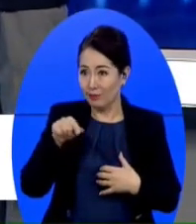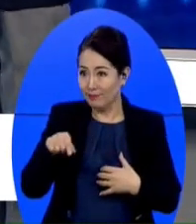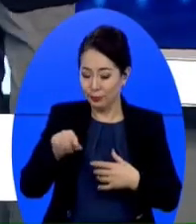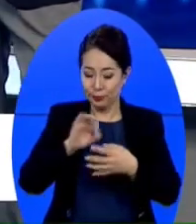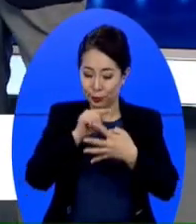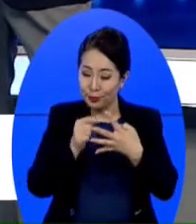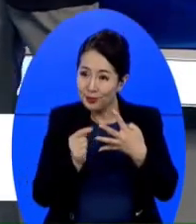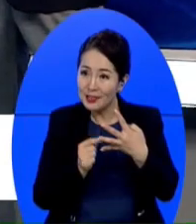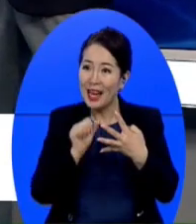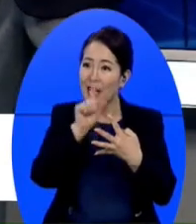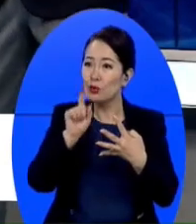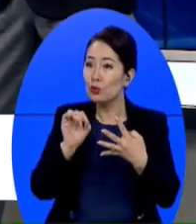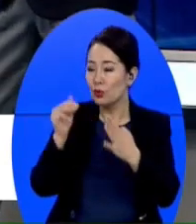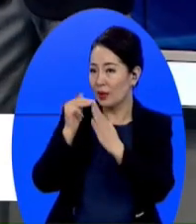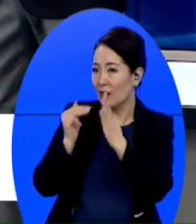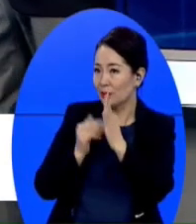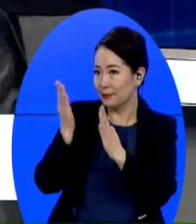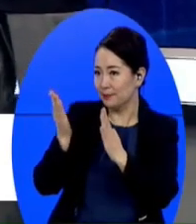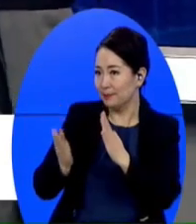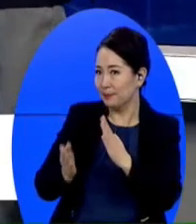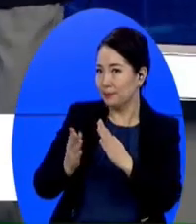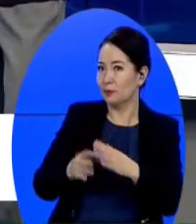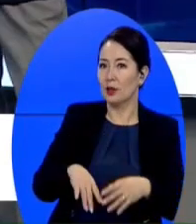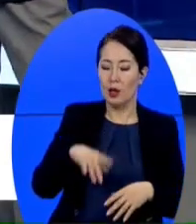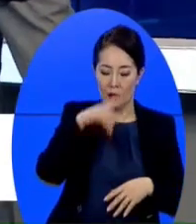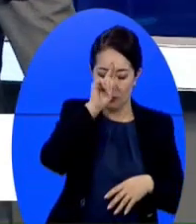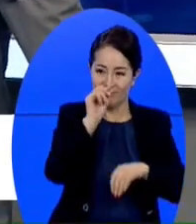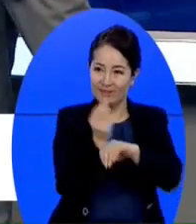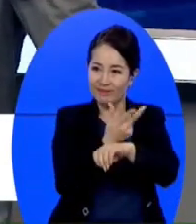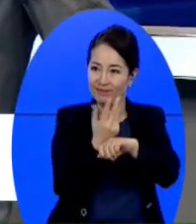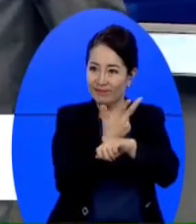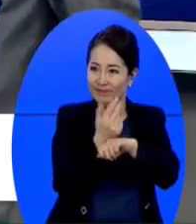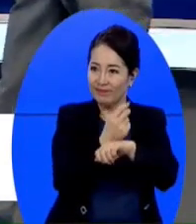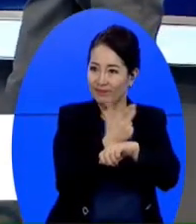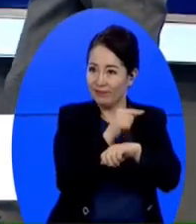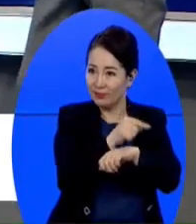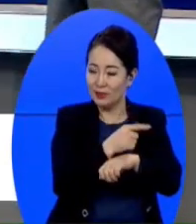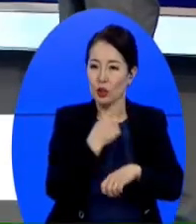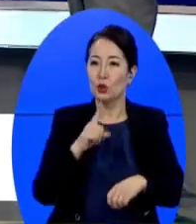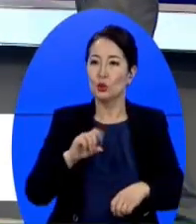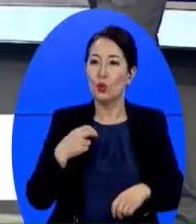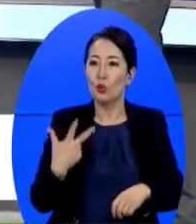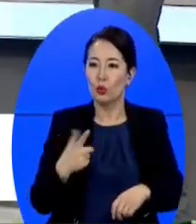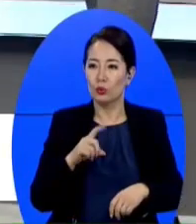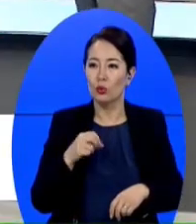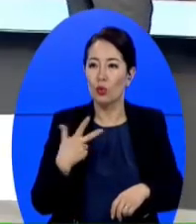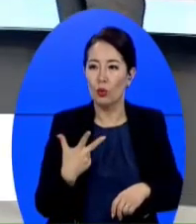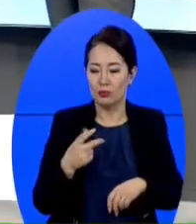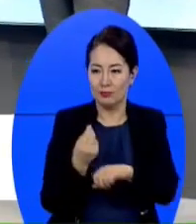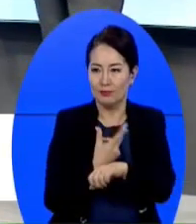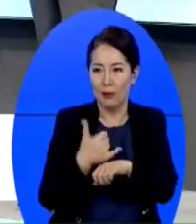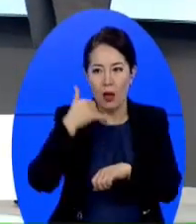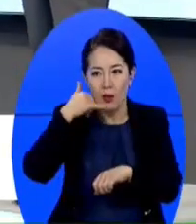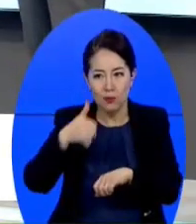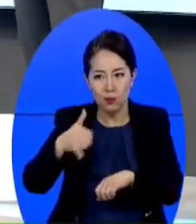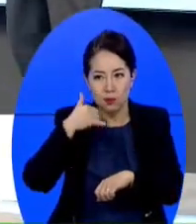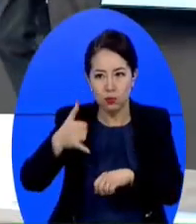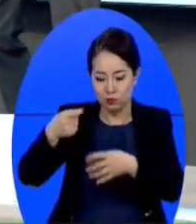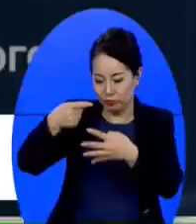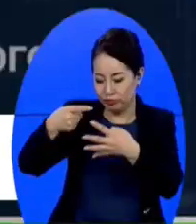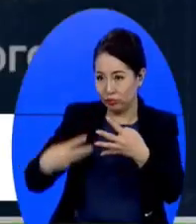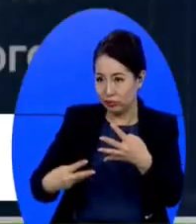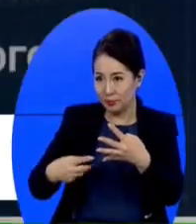вэ гэдэг одоо хамтдаа тайлбарлал. Энэ бол нийслэлийн төргийн цусамжийн төв буюу шуурхай 103-т ирсэн одоо дуудлагыг Эренбэрийн тагсаасан